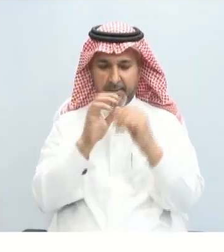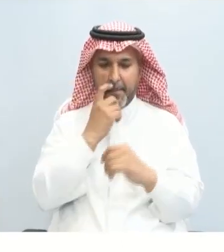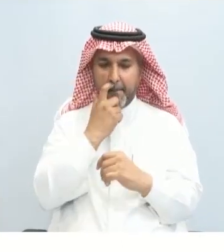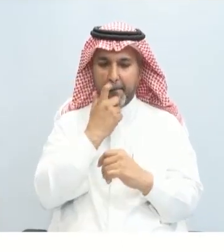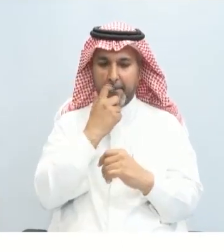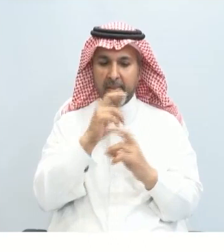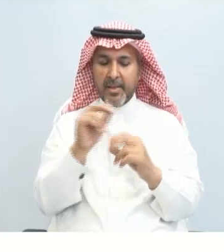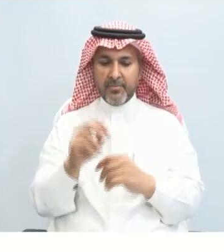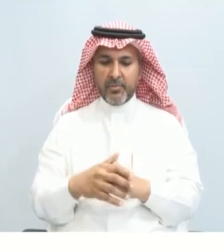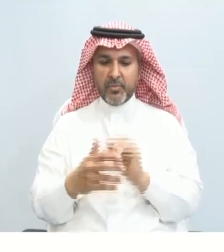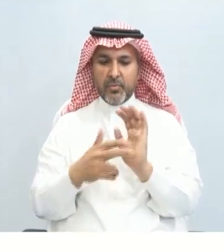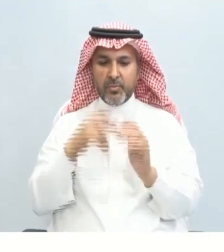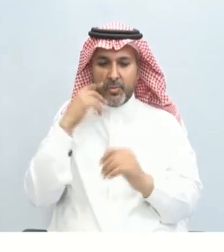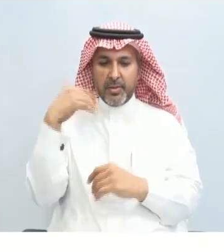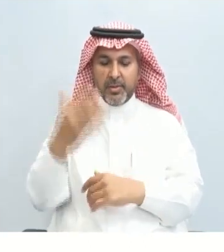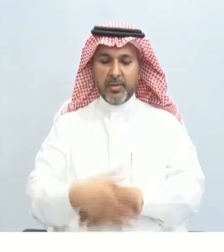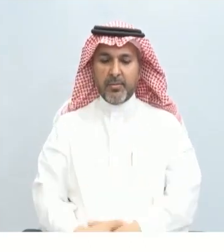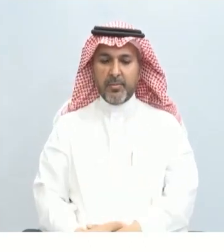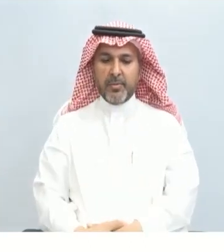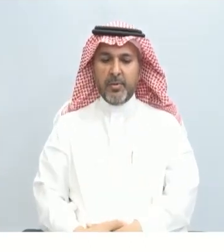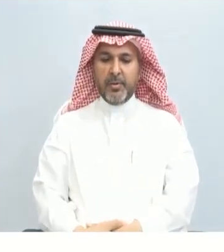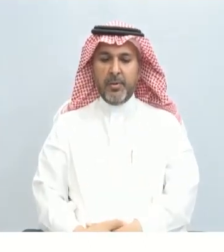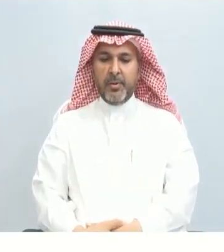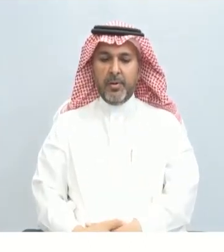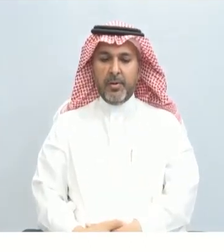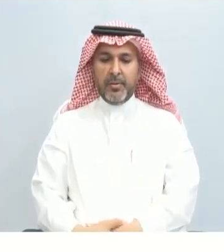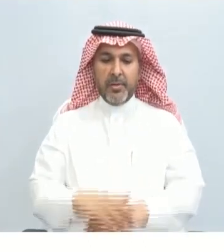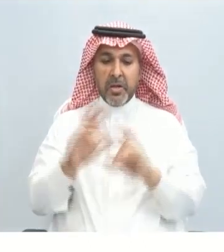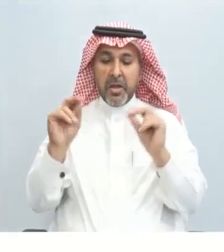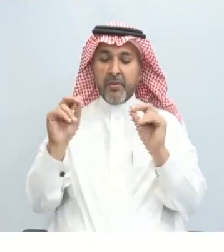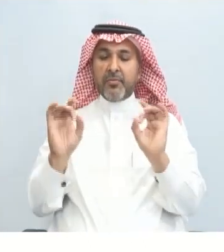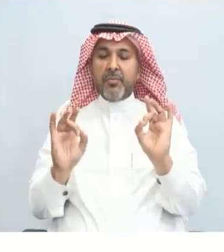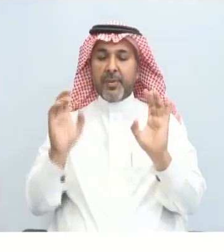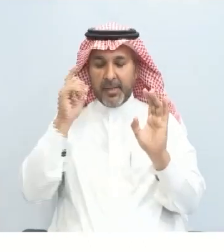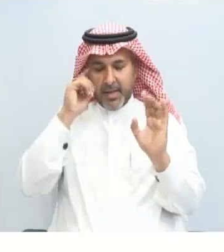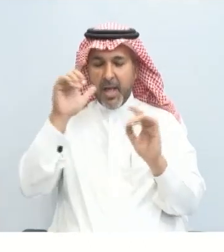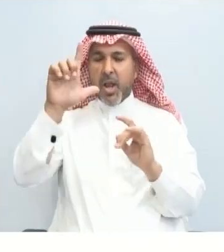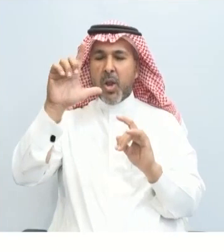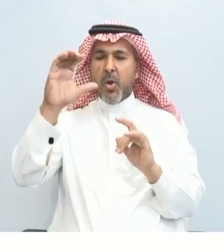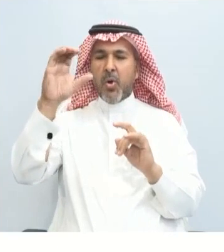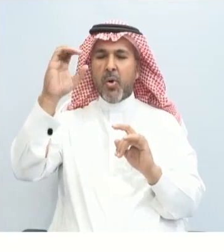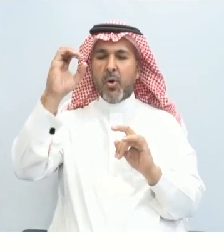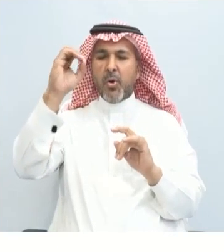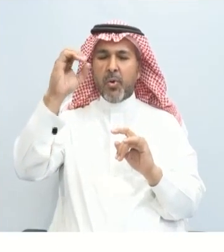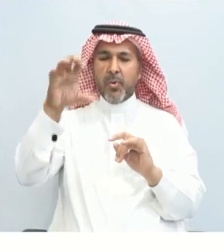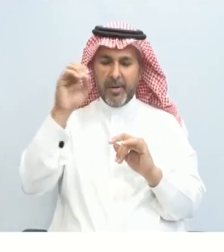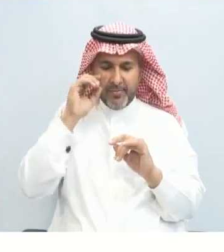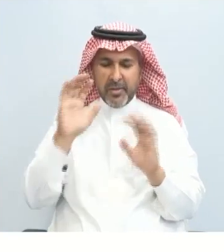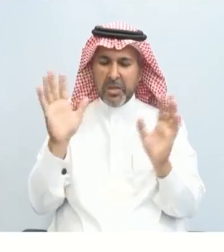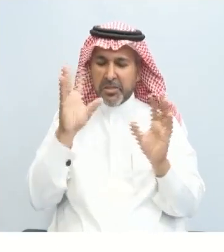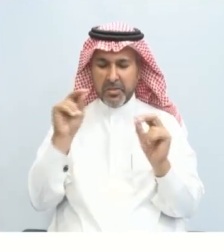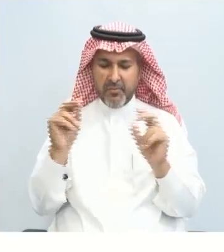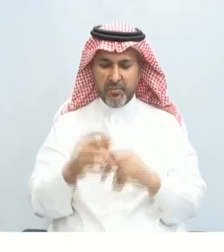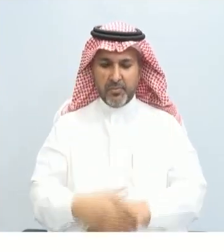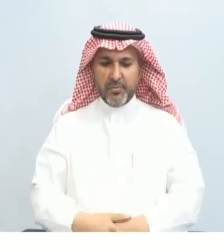14 اكس تساوي 28 ومنه بقسمه الطرفين على 14 حيكون الناتج كم يساوي